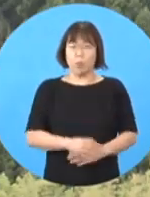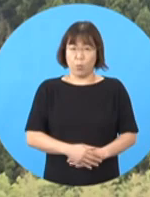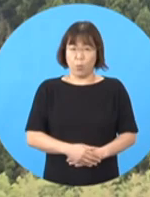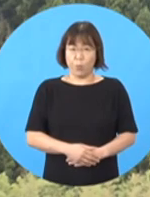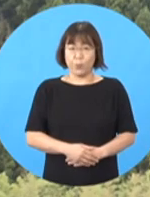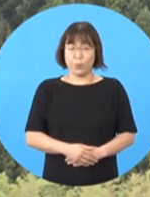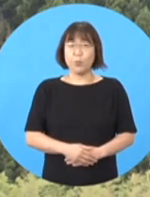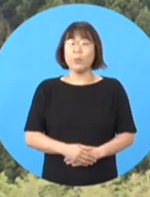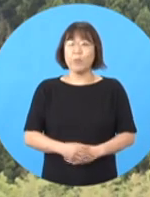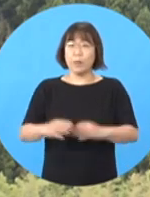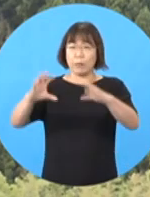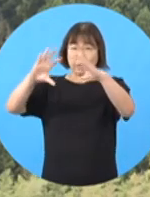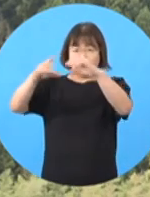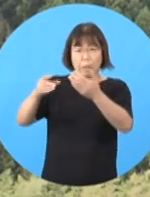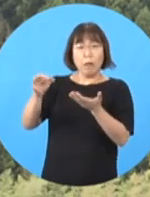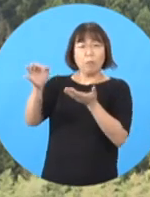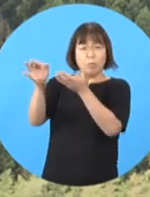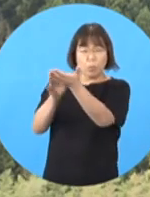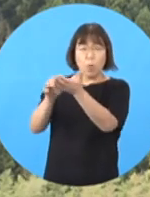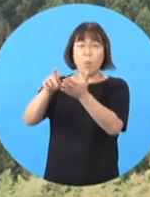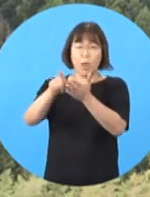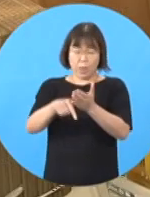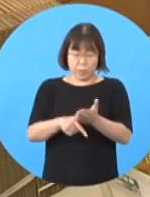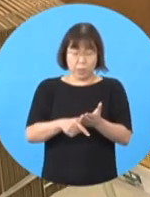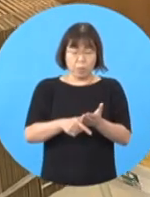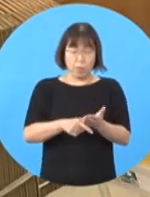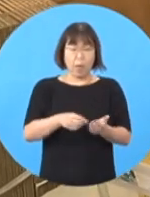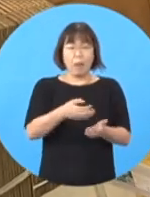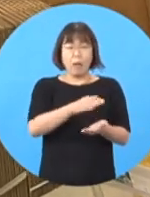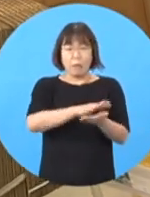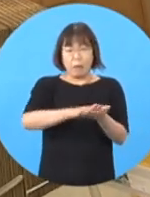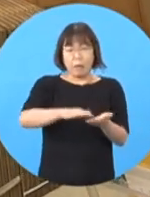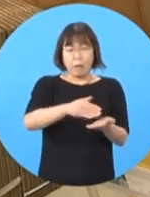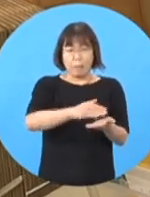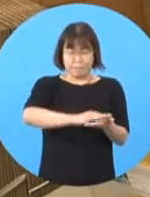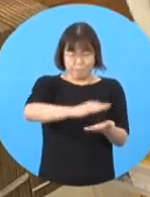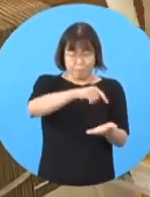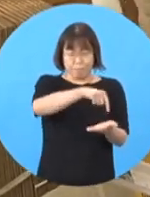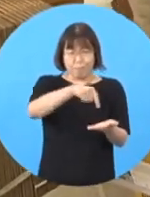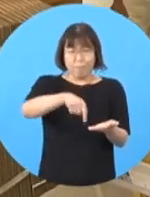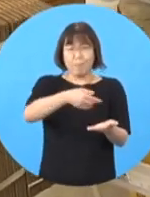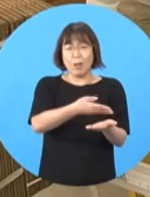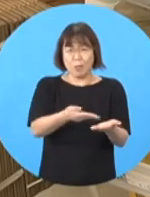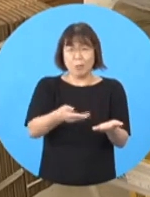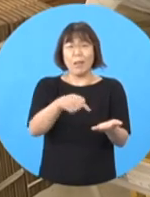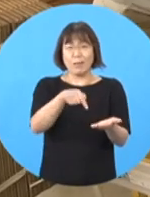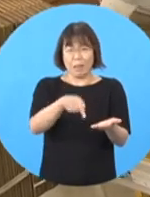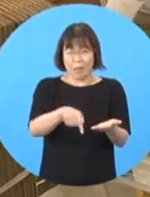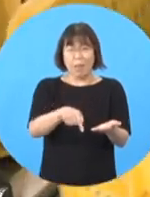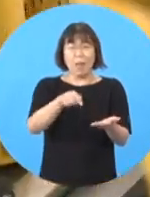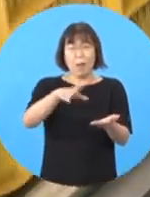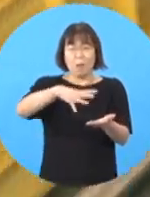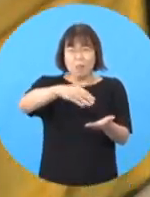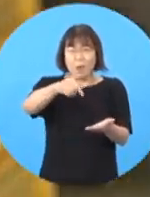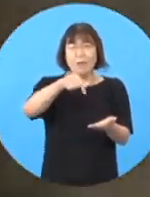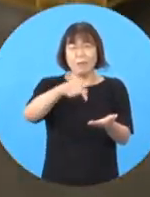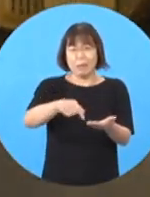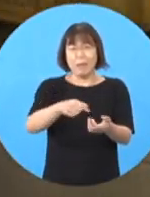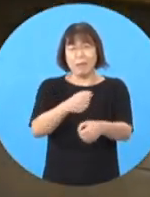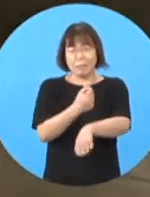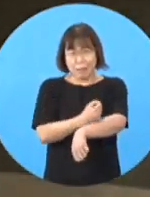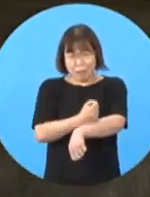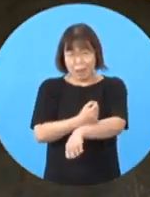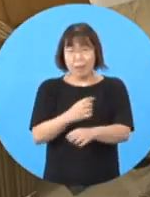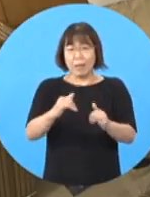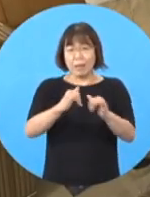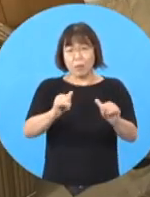輸出となったらこの消毒液につけて乾かして手間がかかる、人手が足りない状態なん